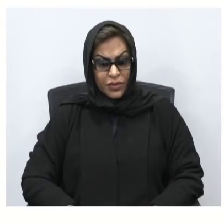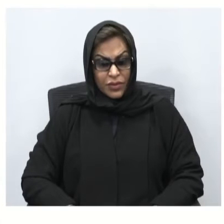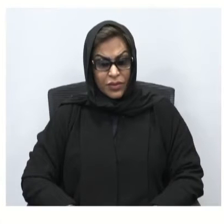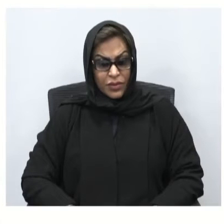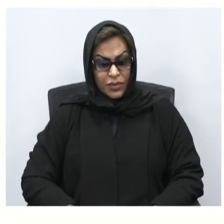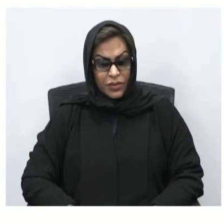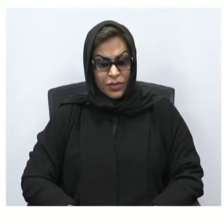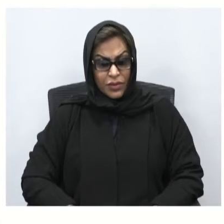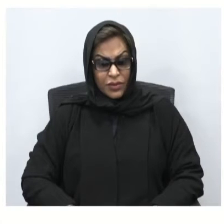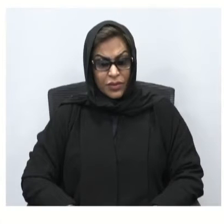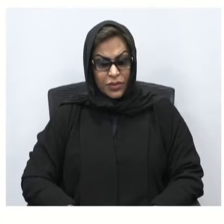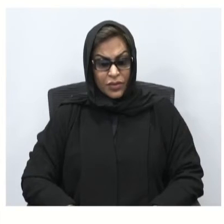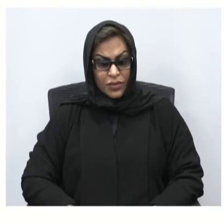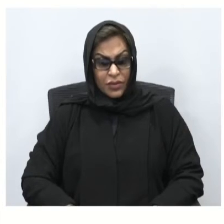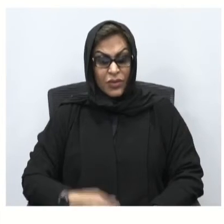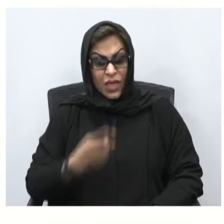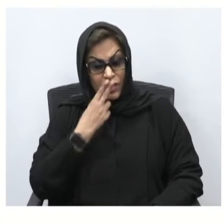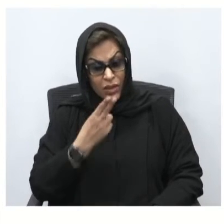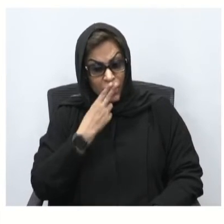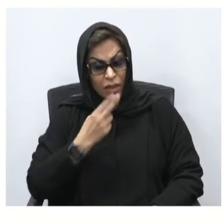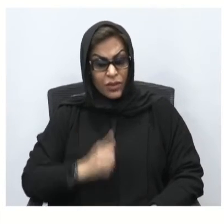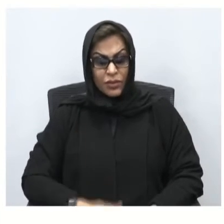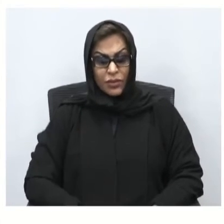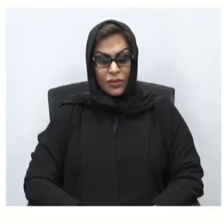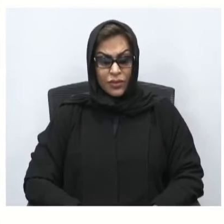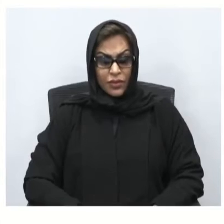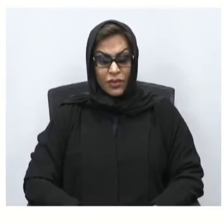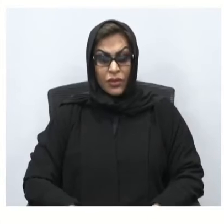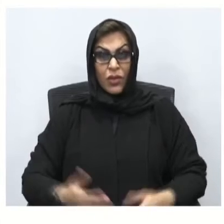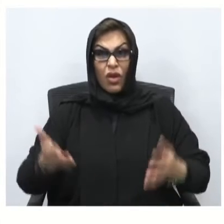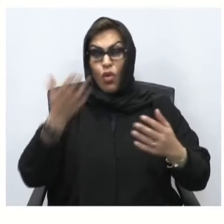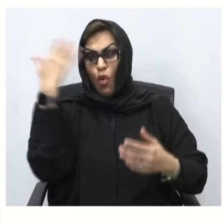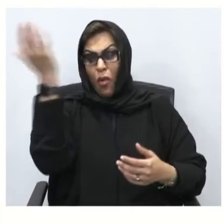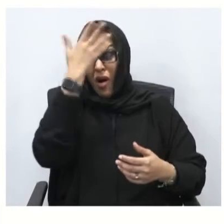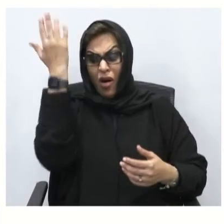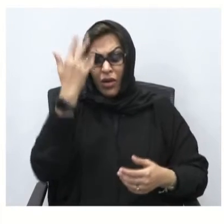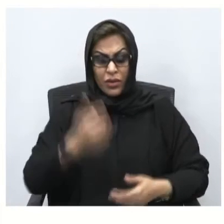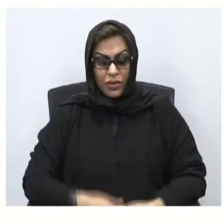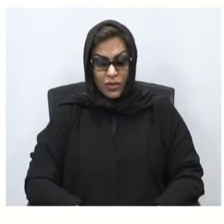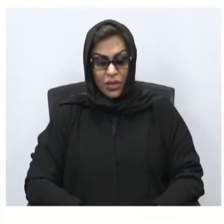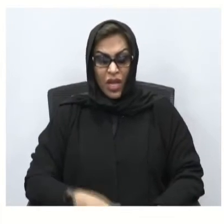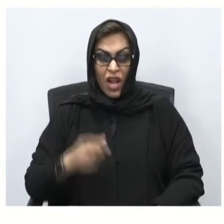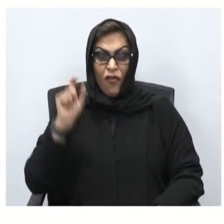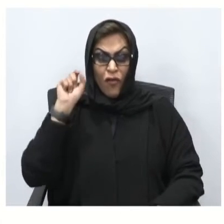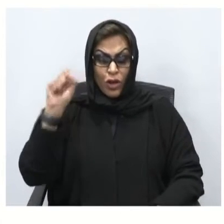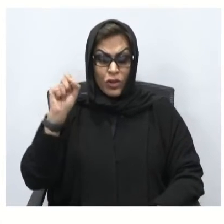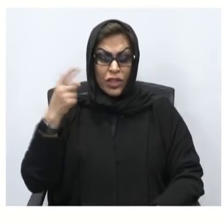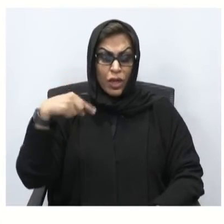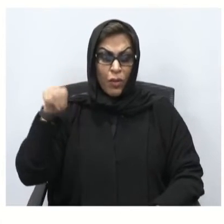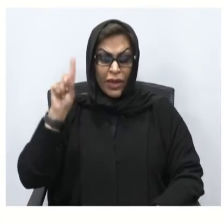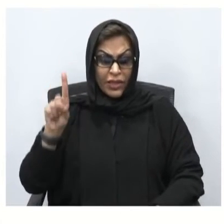التنفسي احسنتم التدخين ايضا الغبار ممتاز الفيروسات